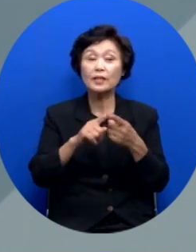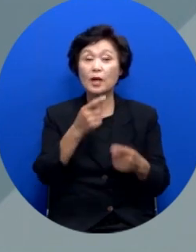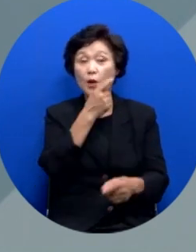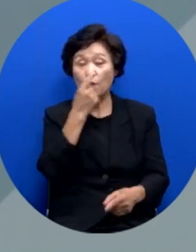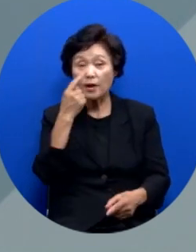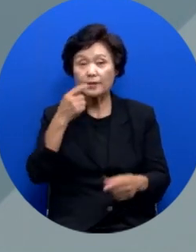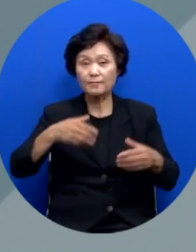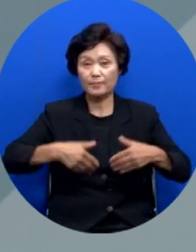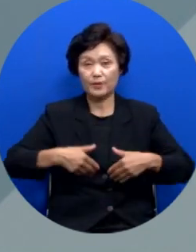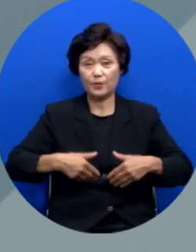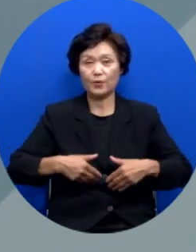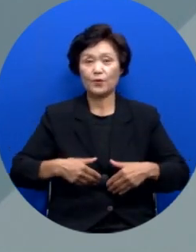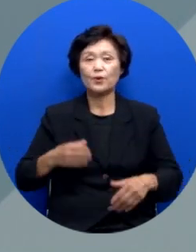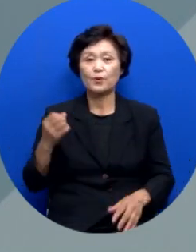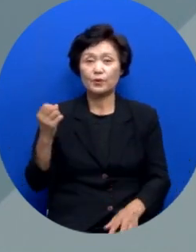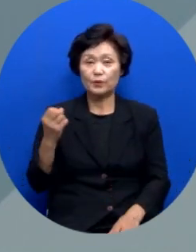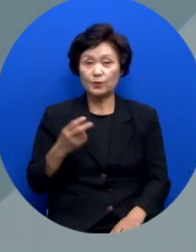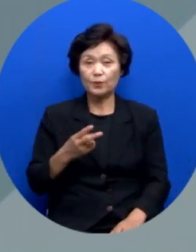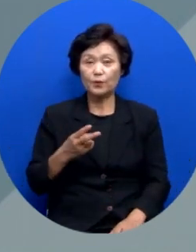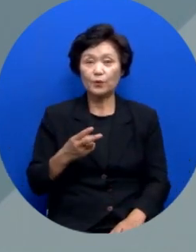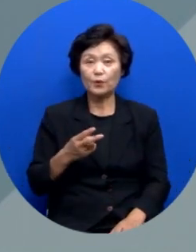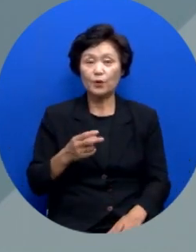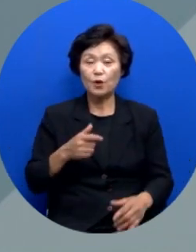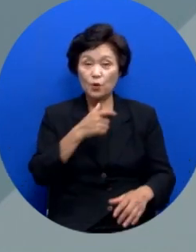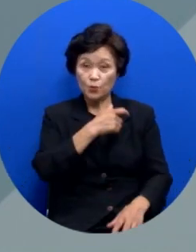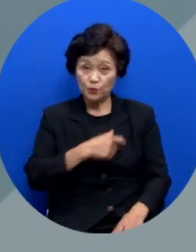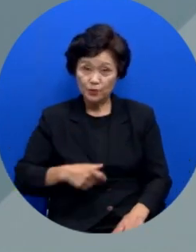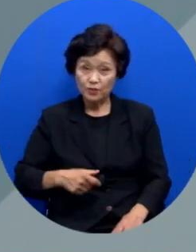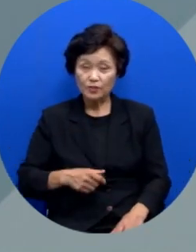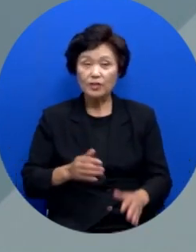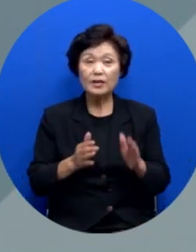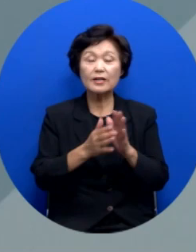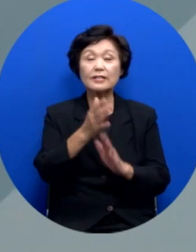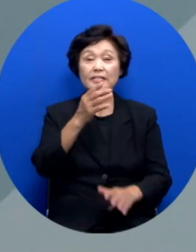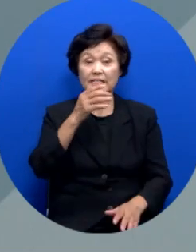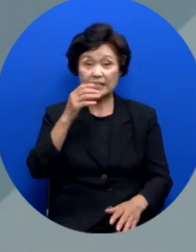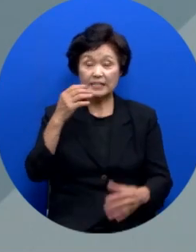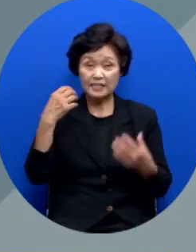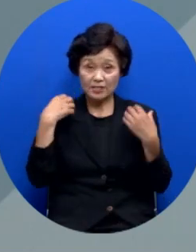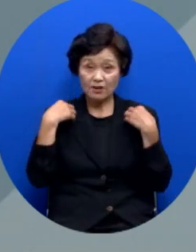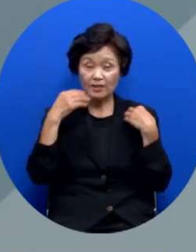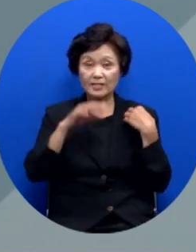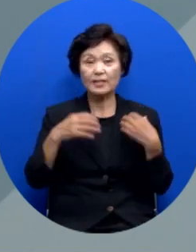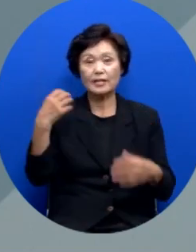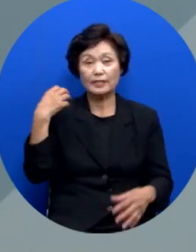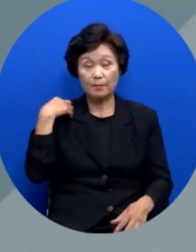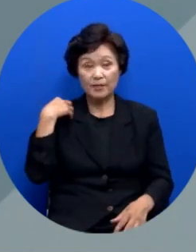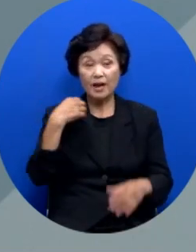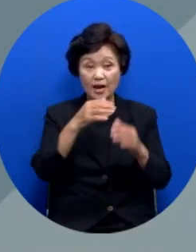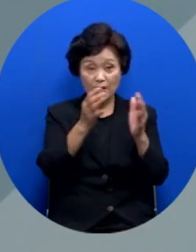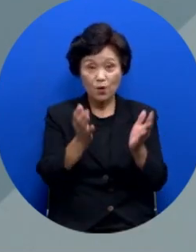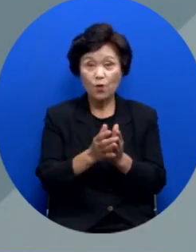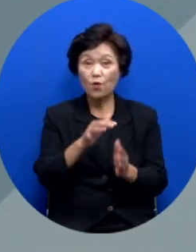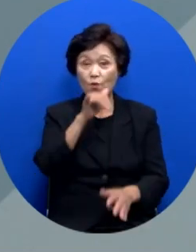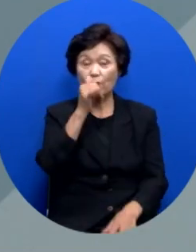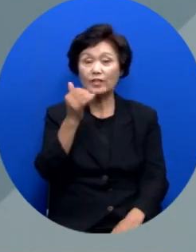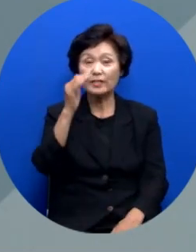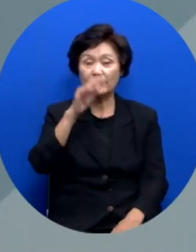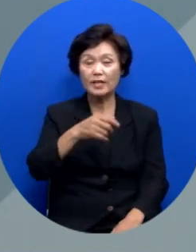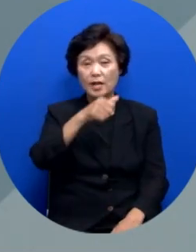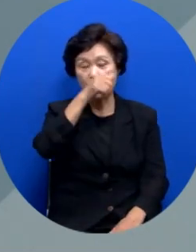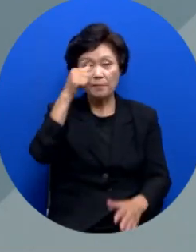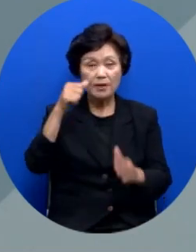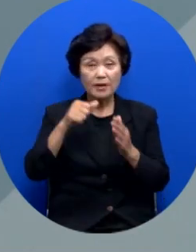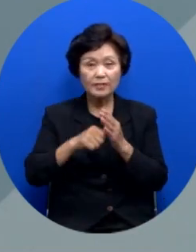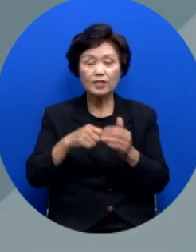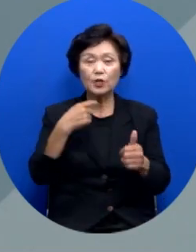될 것 같습니다. 네, 군청이나 시청에서 그 담당하는 개가 있는데요. 저희 의성에서는